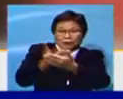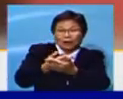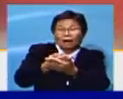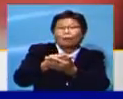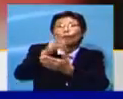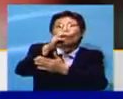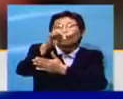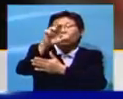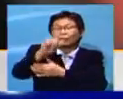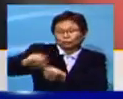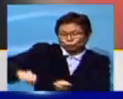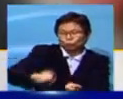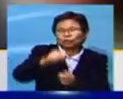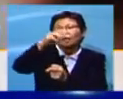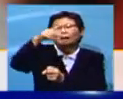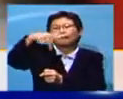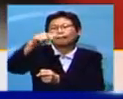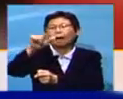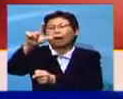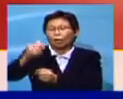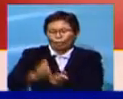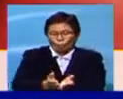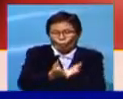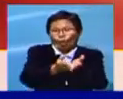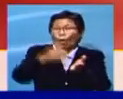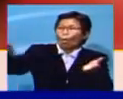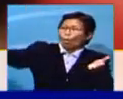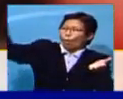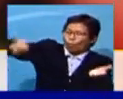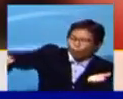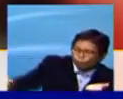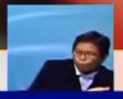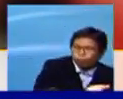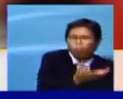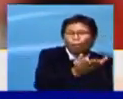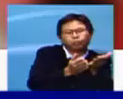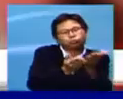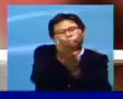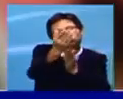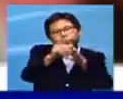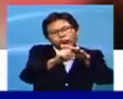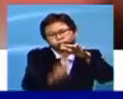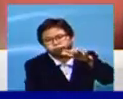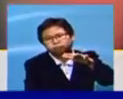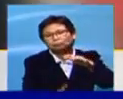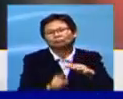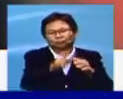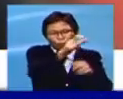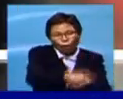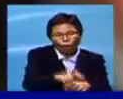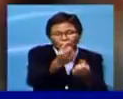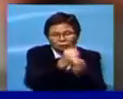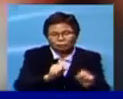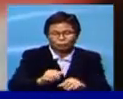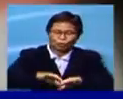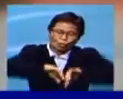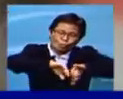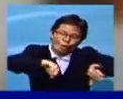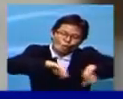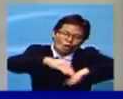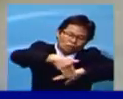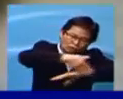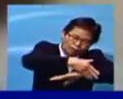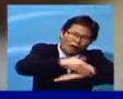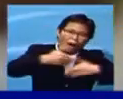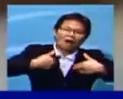Paloh bot berkenaan tiba-tiba di pukul terus karam mangsa yang terselamat dikatakan berenang ke tebing selain ada yang